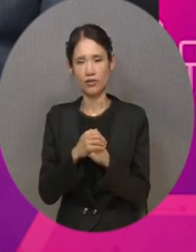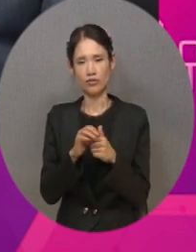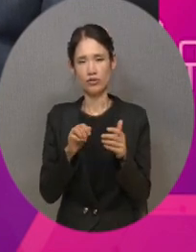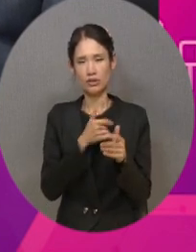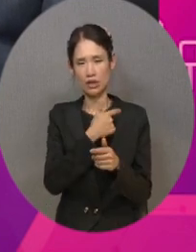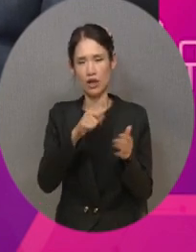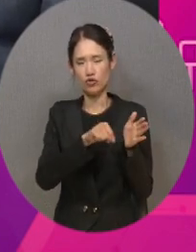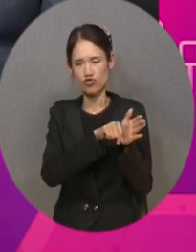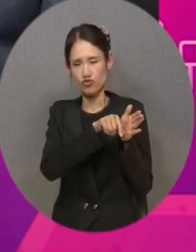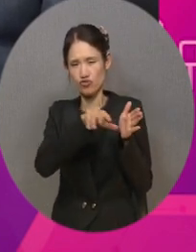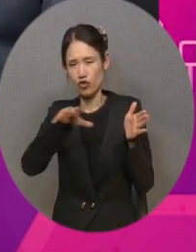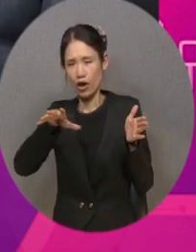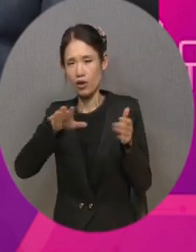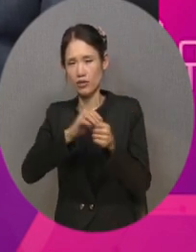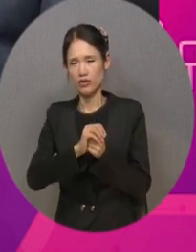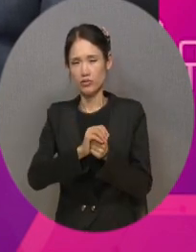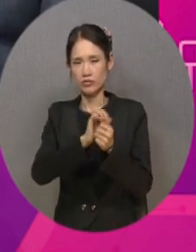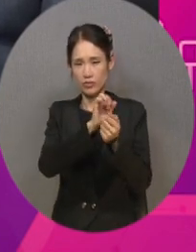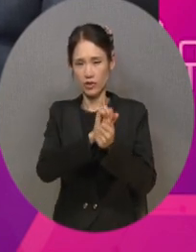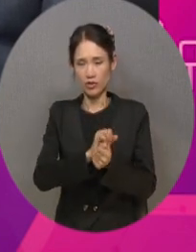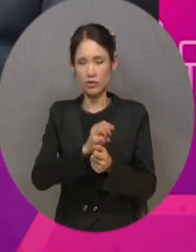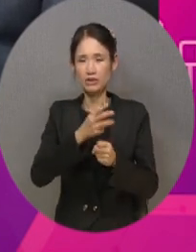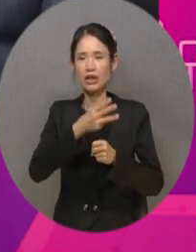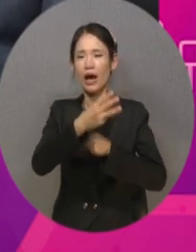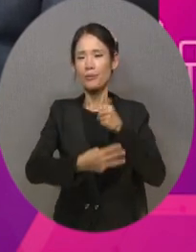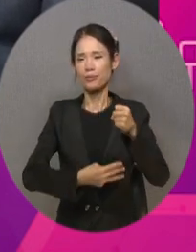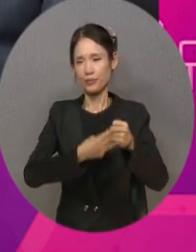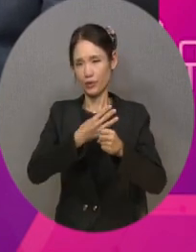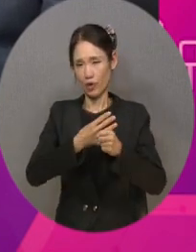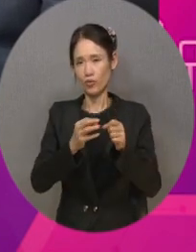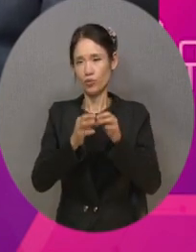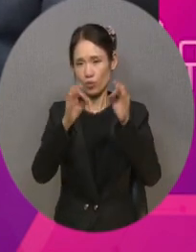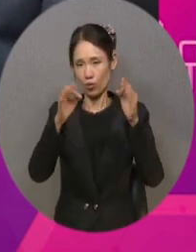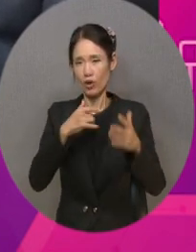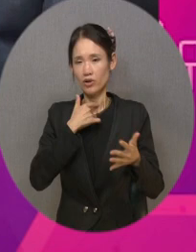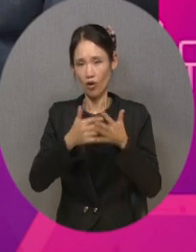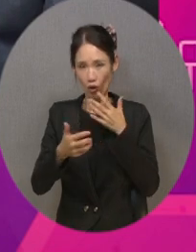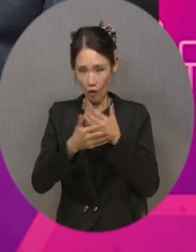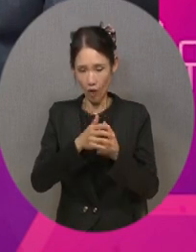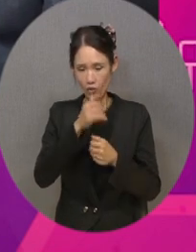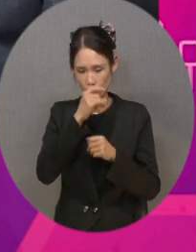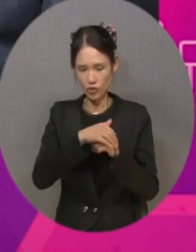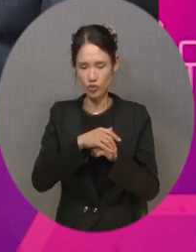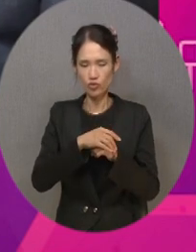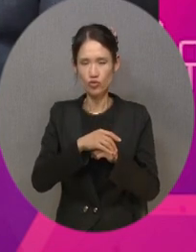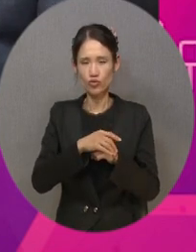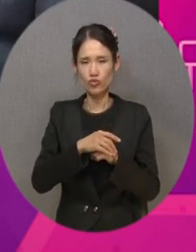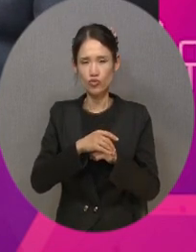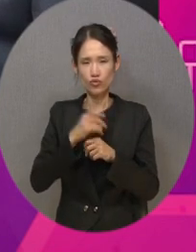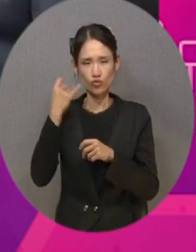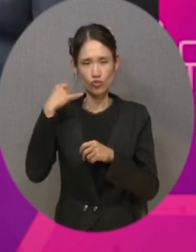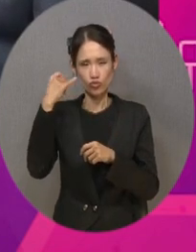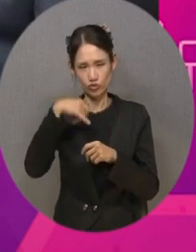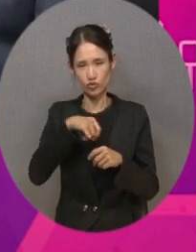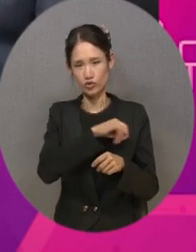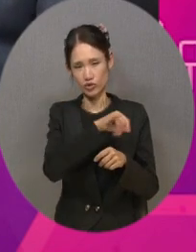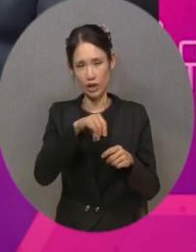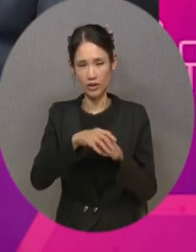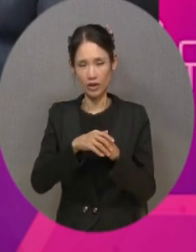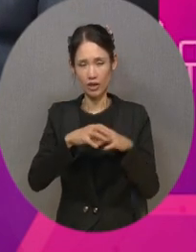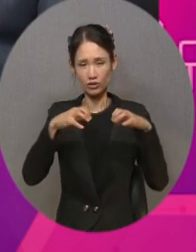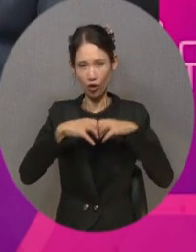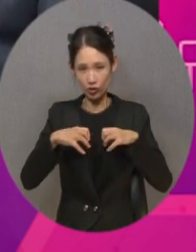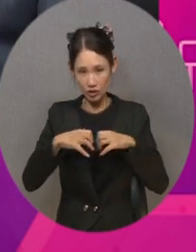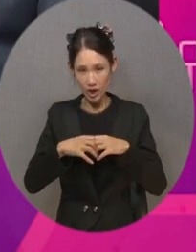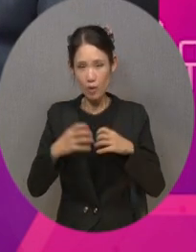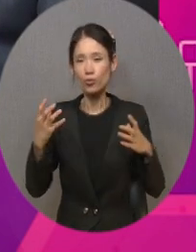코로나19 그 대유행병을 우리가 3년 동안 겪었고 그다음에 뭐 우크라이나를 포함한 그 전쟁도